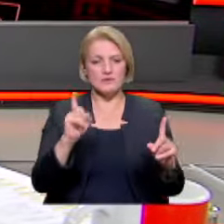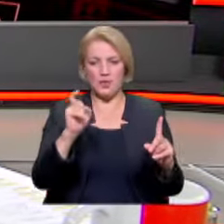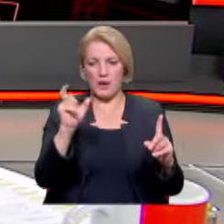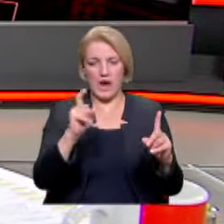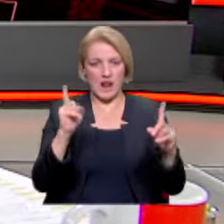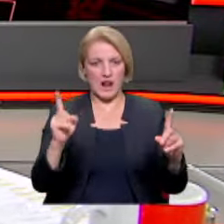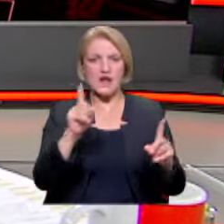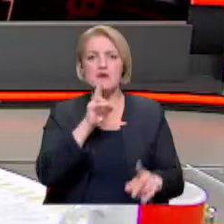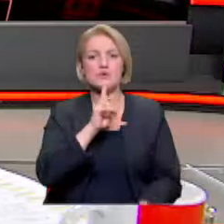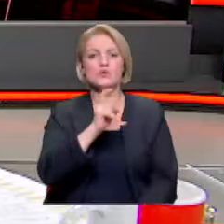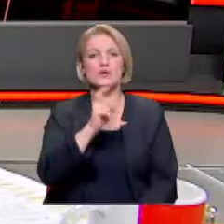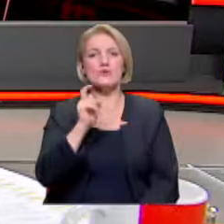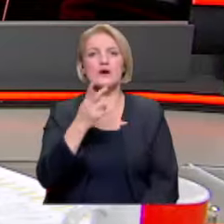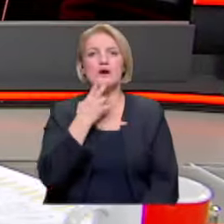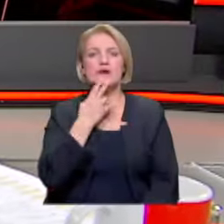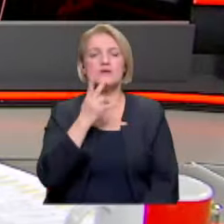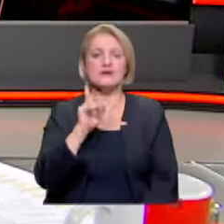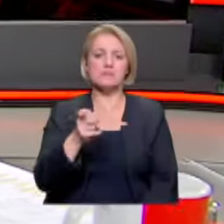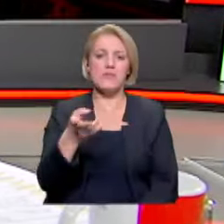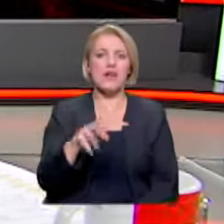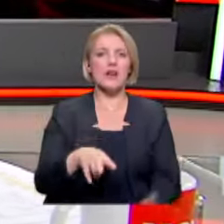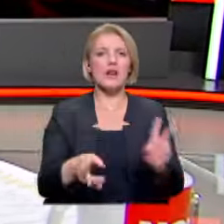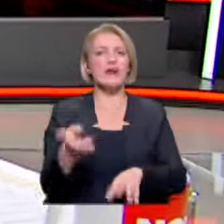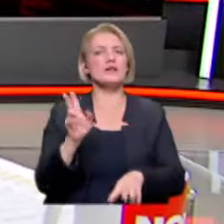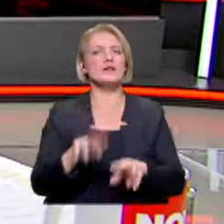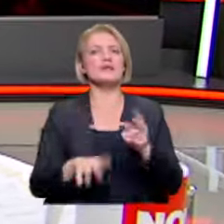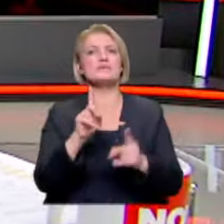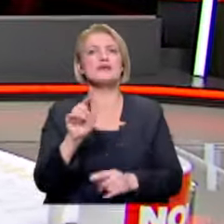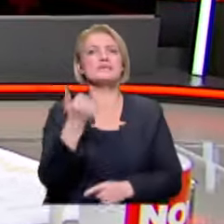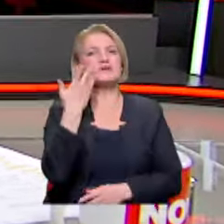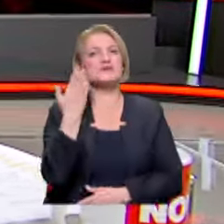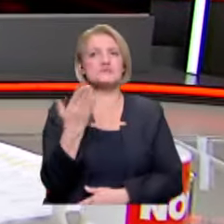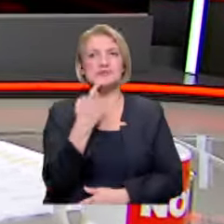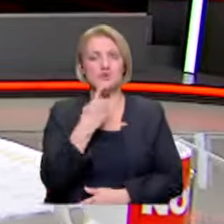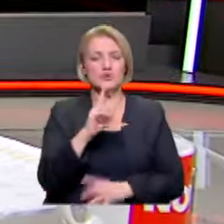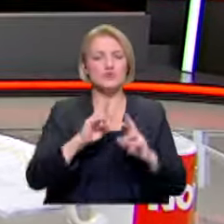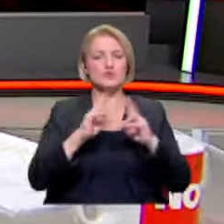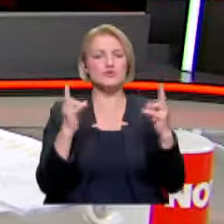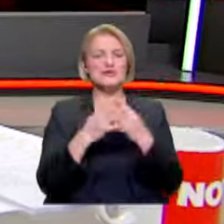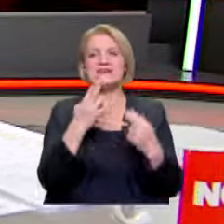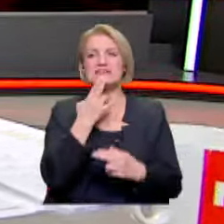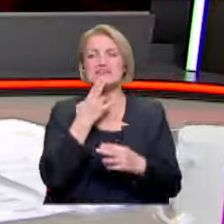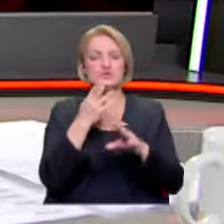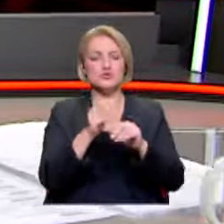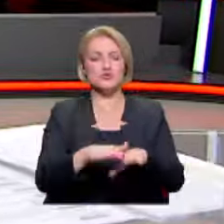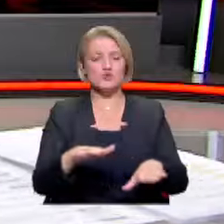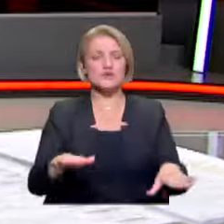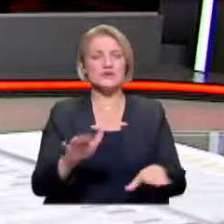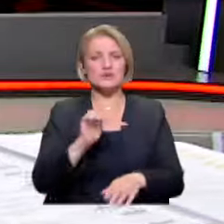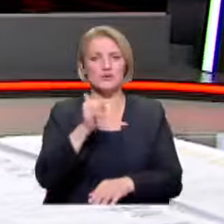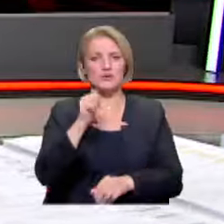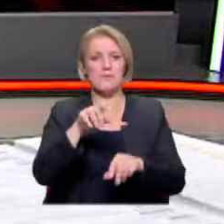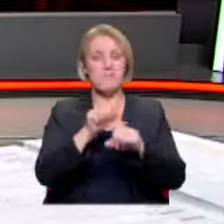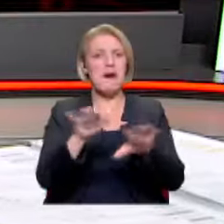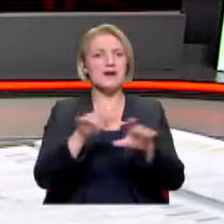299 kadın öldürüldü bu ülkede. Efendim, bir kıymetli izleyicimiz diyor ki Dünya Kız Çocukları Günü paylaşımı yapan, bugün